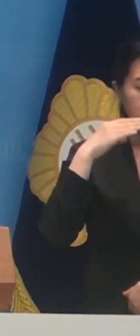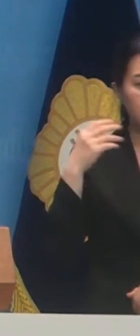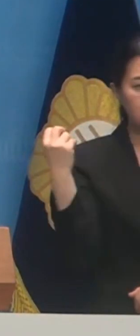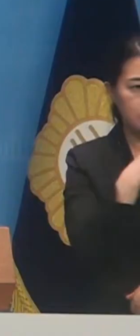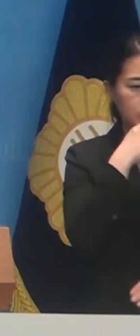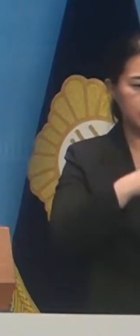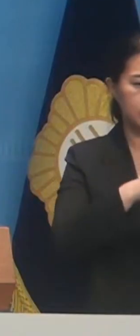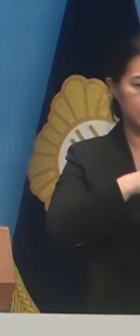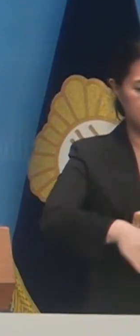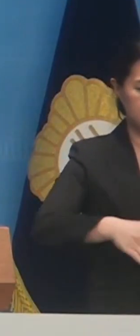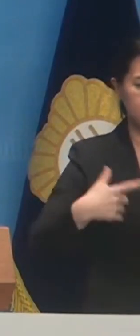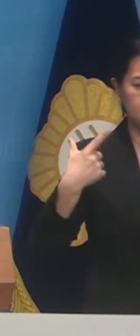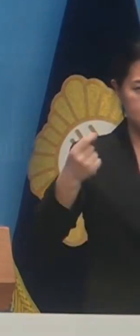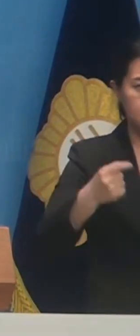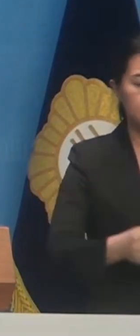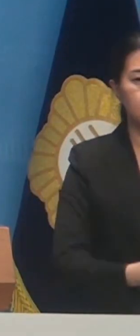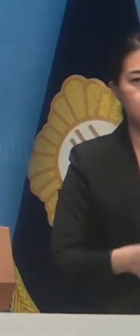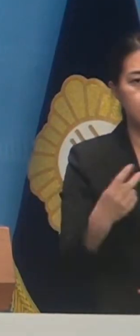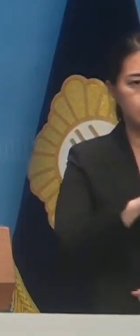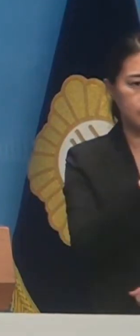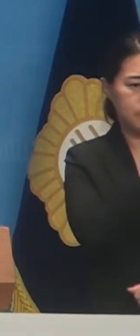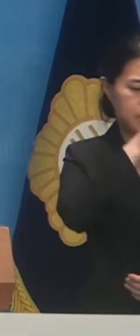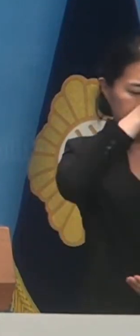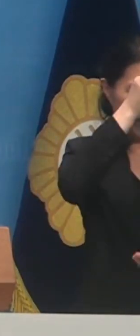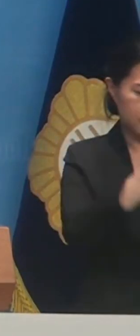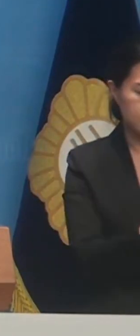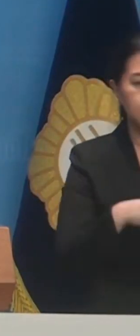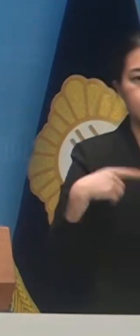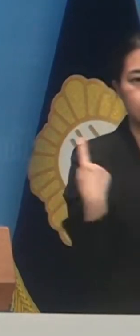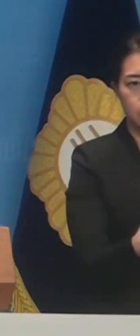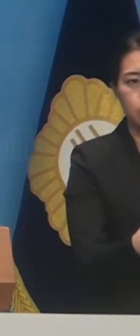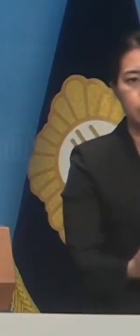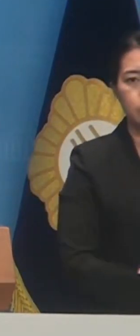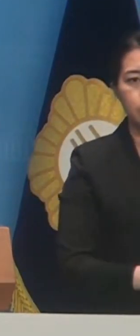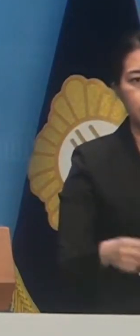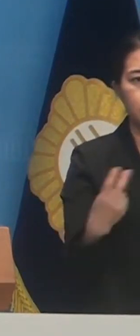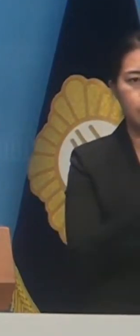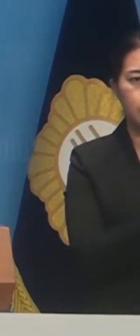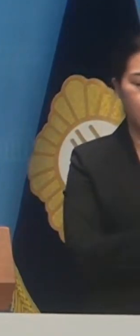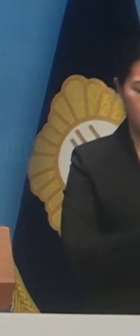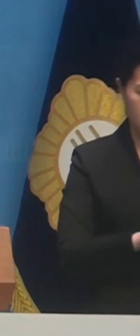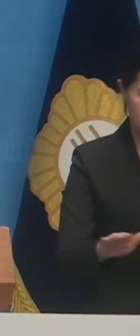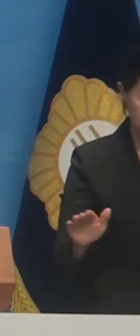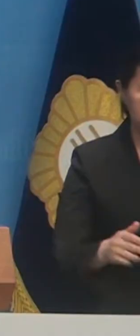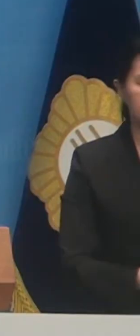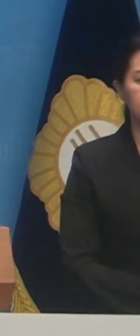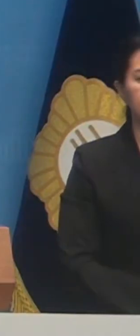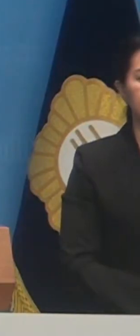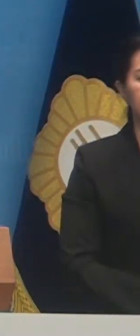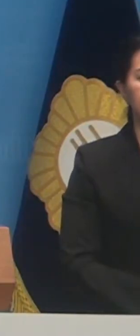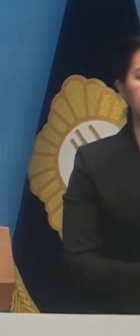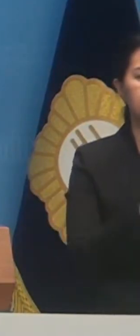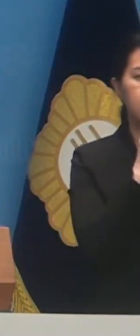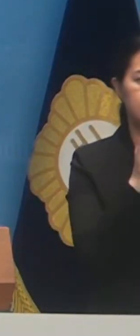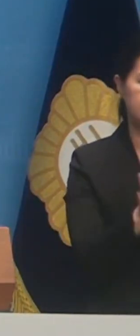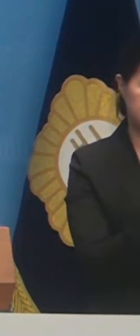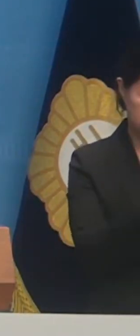가장 민주적이게, 가장 정당하게, 그리고 가장 평화롭게 작동했고